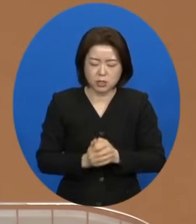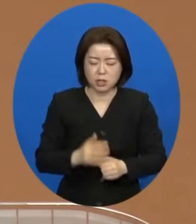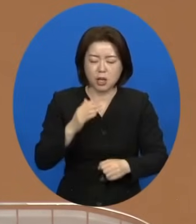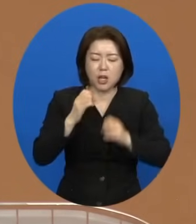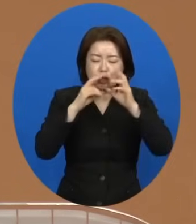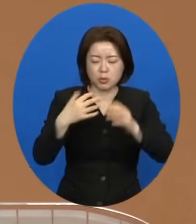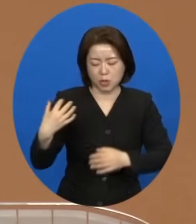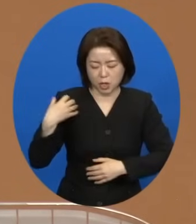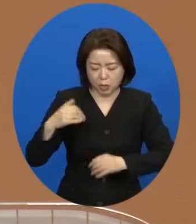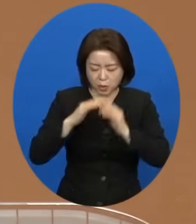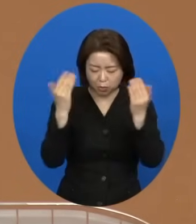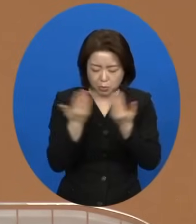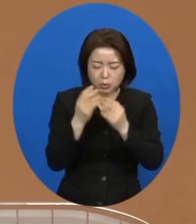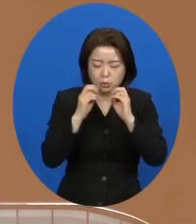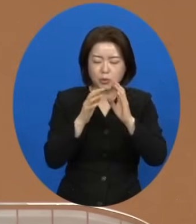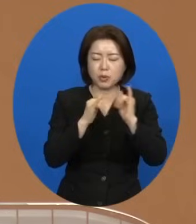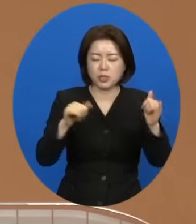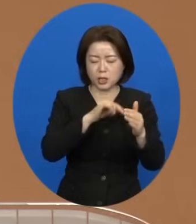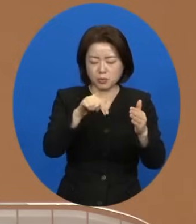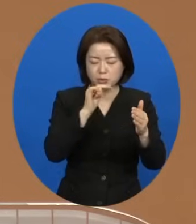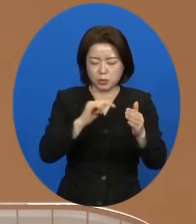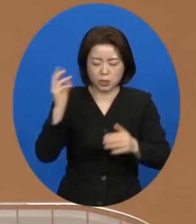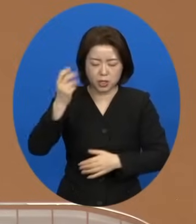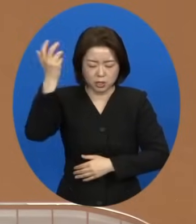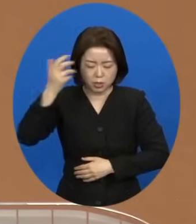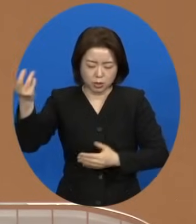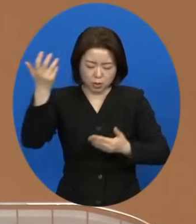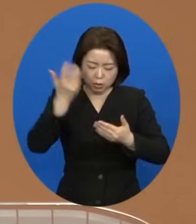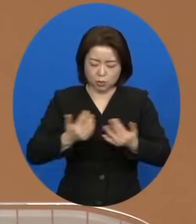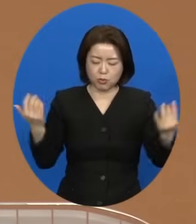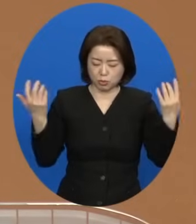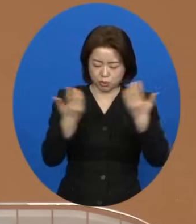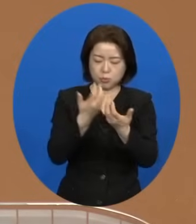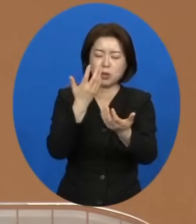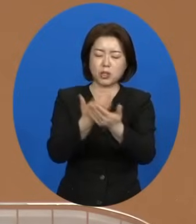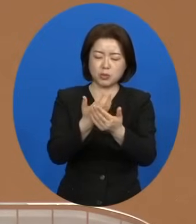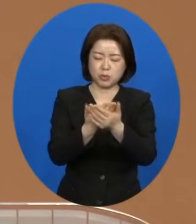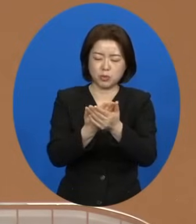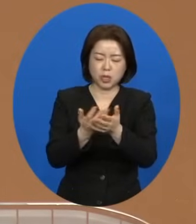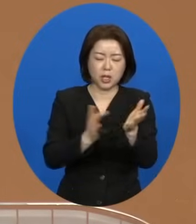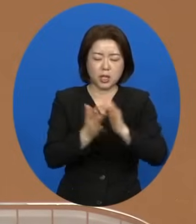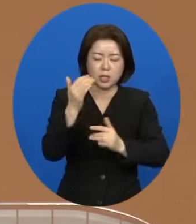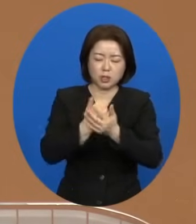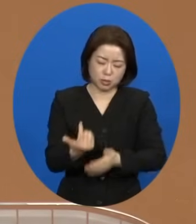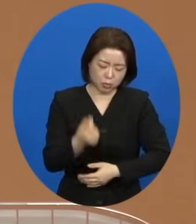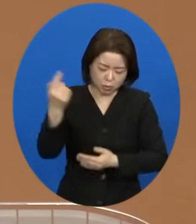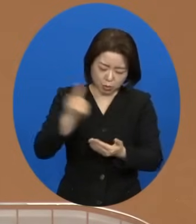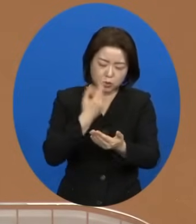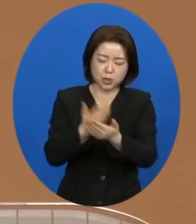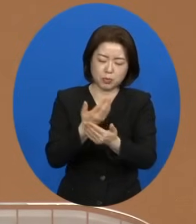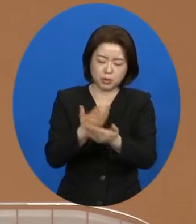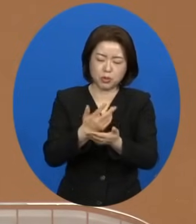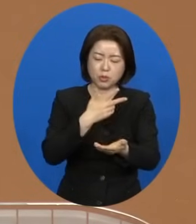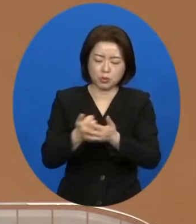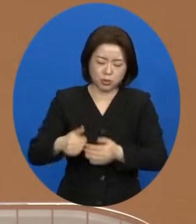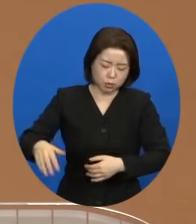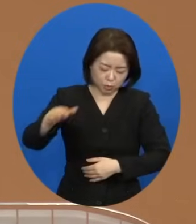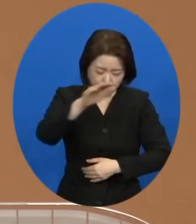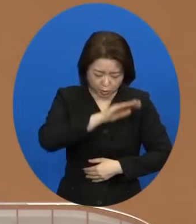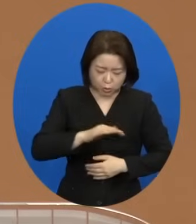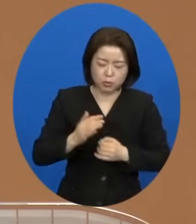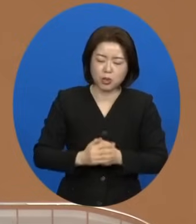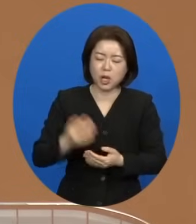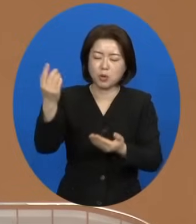감당하는 우리 모든 선교사님들 가운데 성령으로 충만케 하여 주셔서 말라타 주 예수 어서 오시옵소서 주님을 우리 모두가